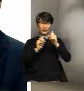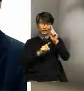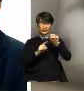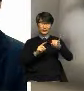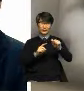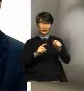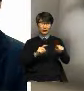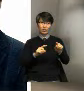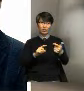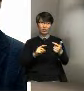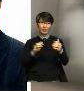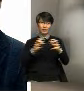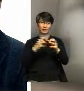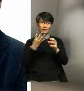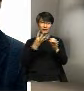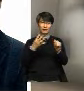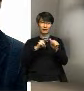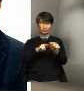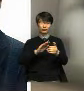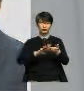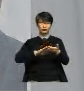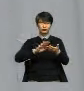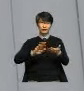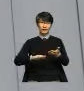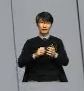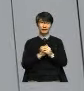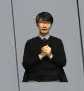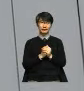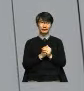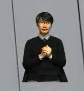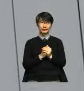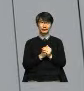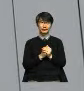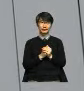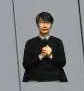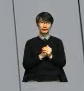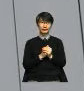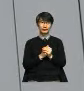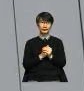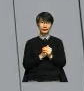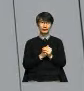예비후보가 선거운동을 벌이고 있습니다. 딜라이브 서울 경기 케이블TV 신승훈입니다.